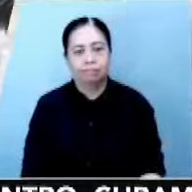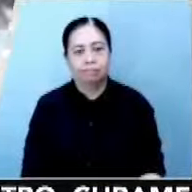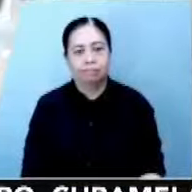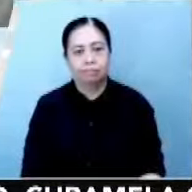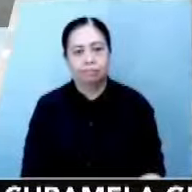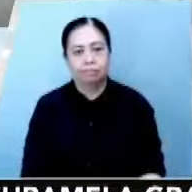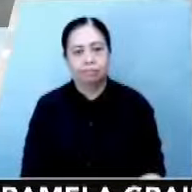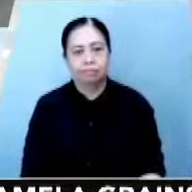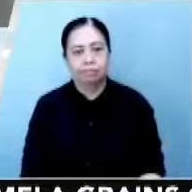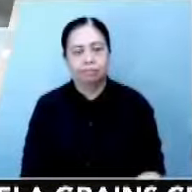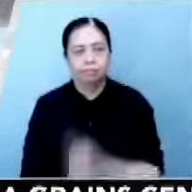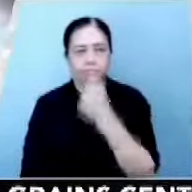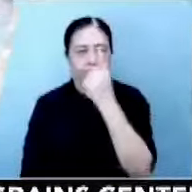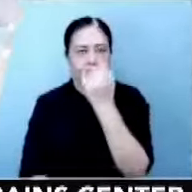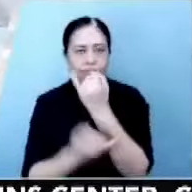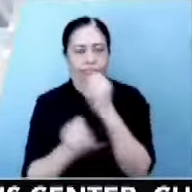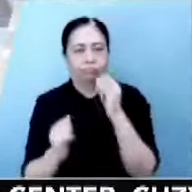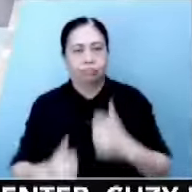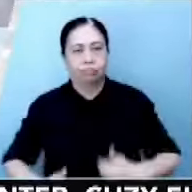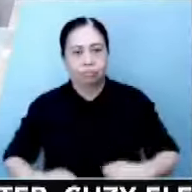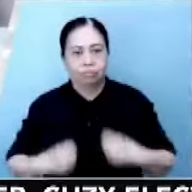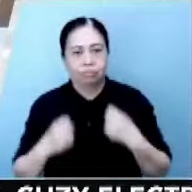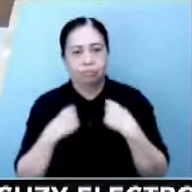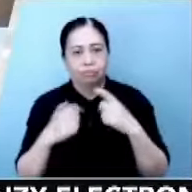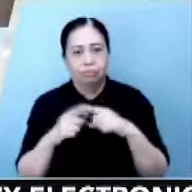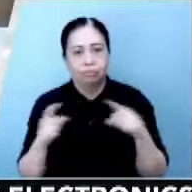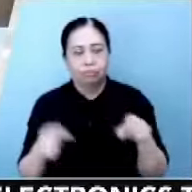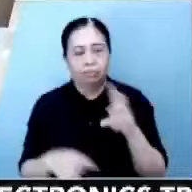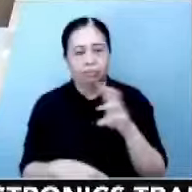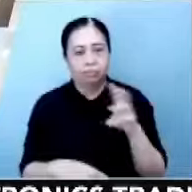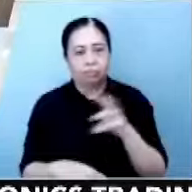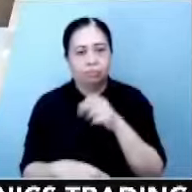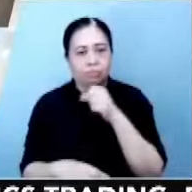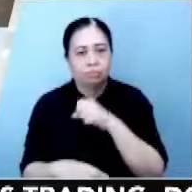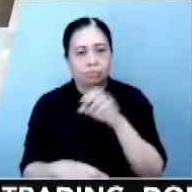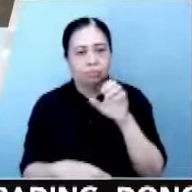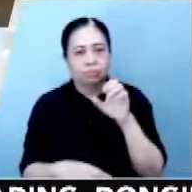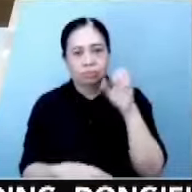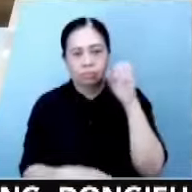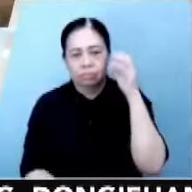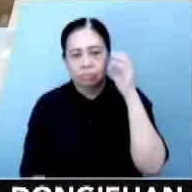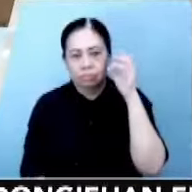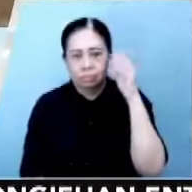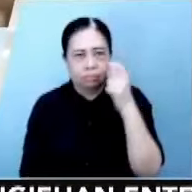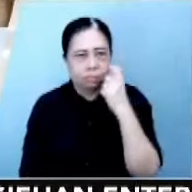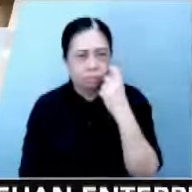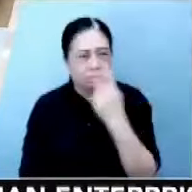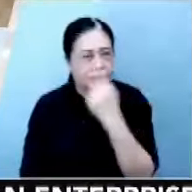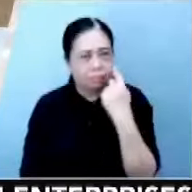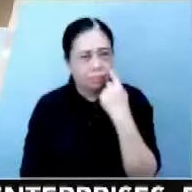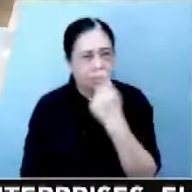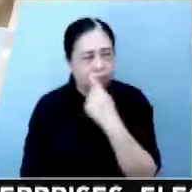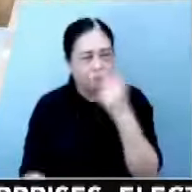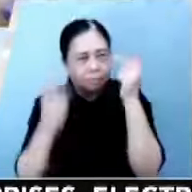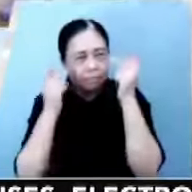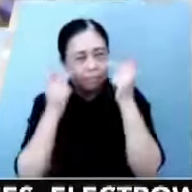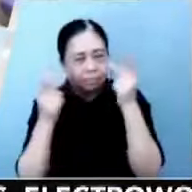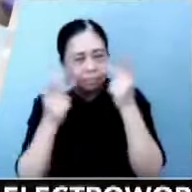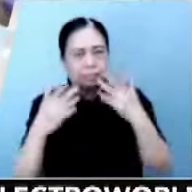Mag-isang namumuhay ang 66 na taong gulang na si Eva na malabo ang paningin at sumasakit ang